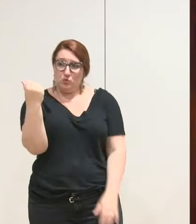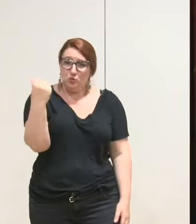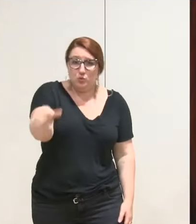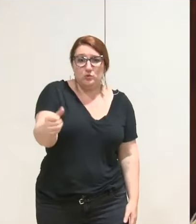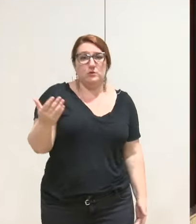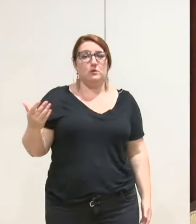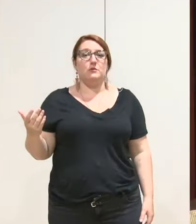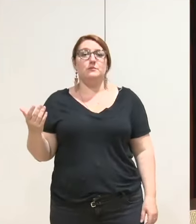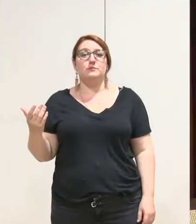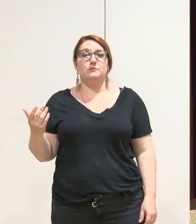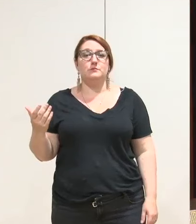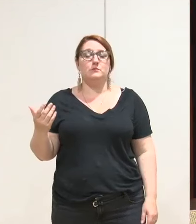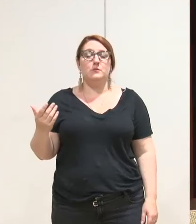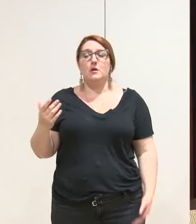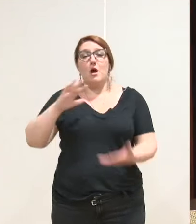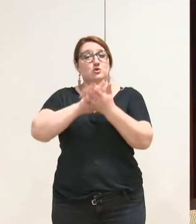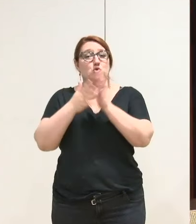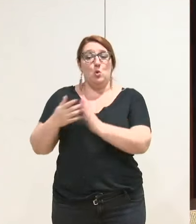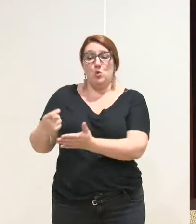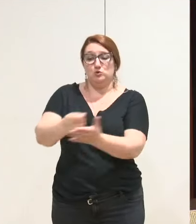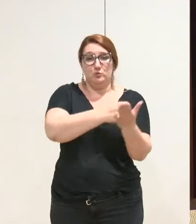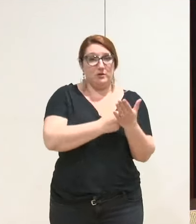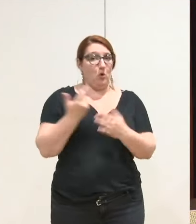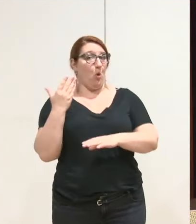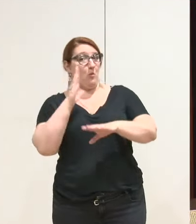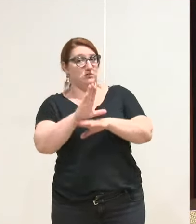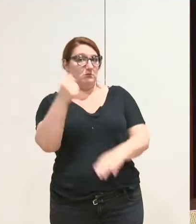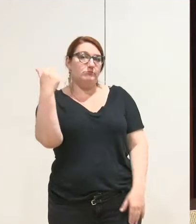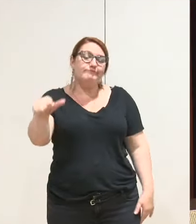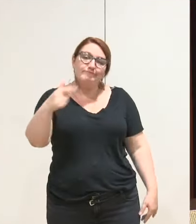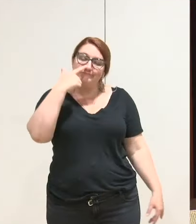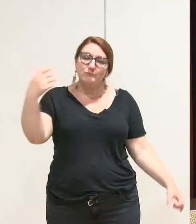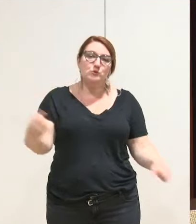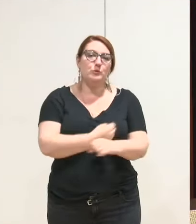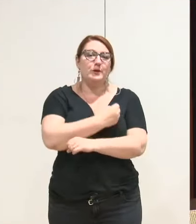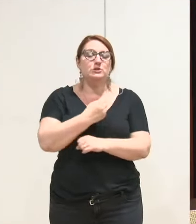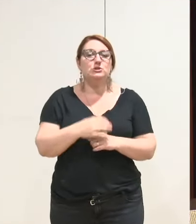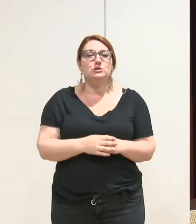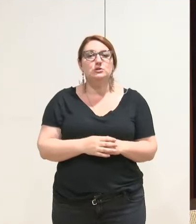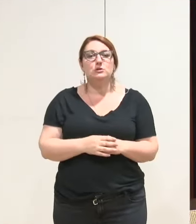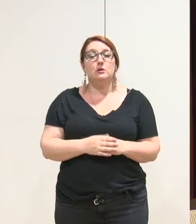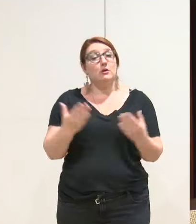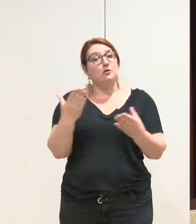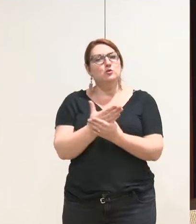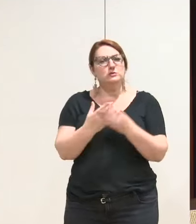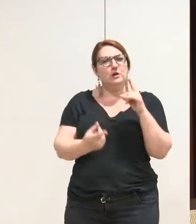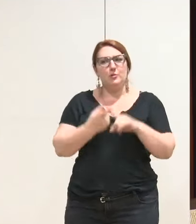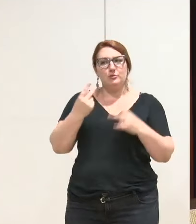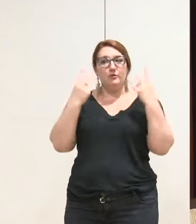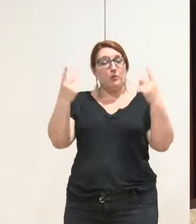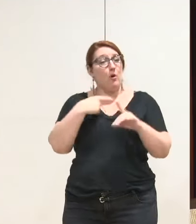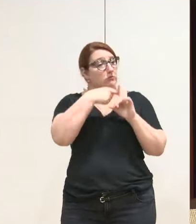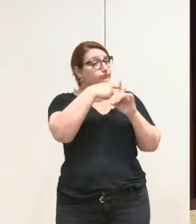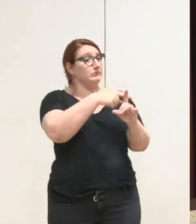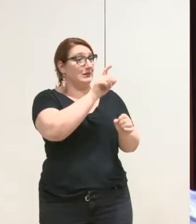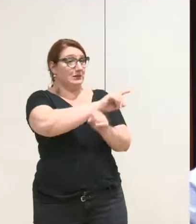de consommateurs représenté c'est quand même un peu dommage pour un dossier de ce type là je ne vous mets pas en cause